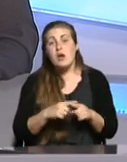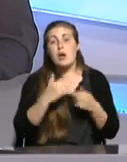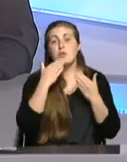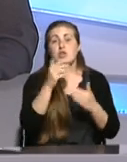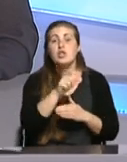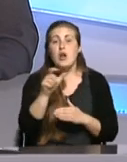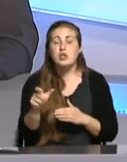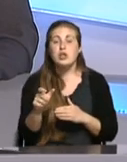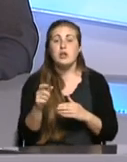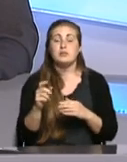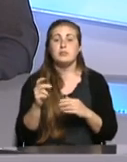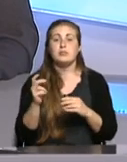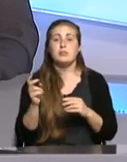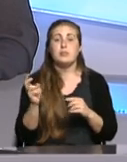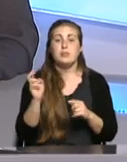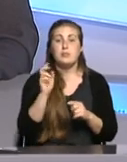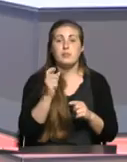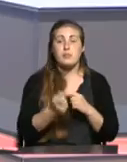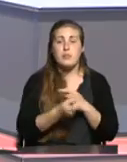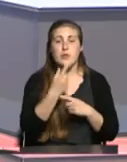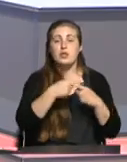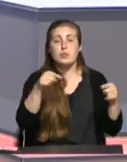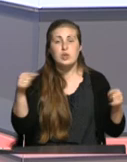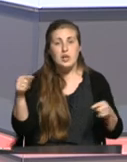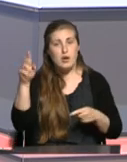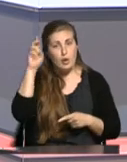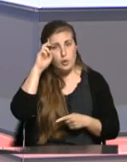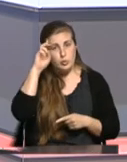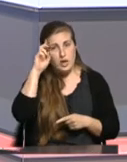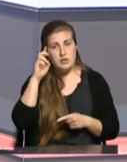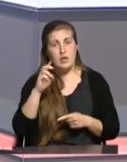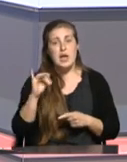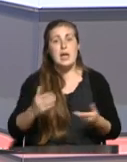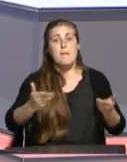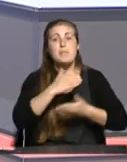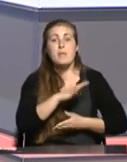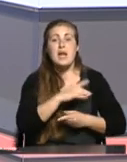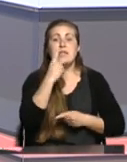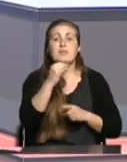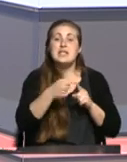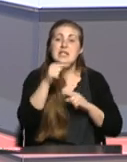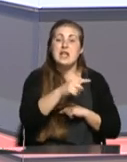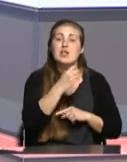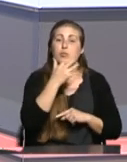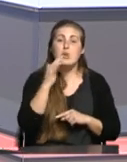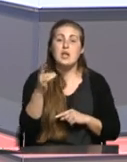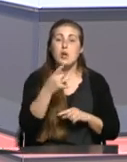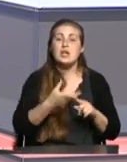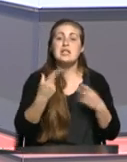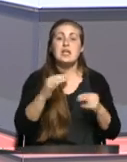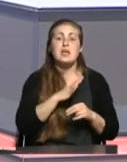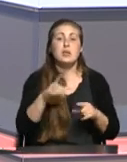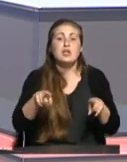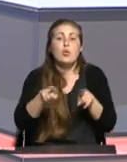происходили тогда со всех других государств и мы были одним из тех немногих регионов где не было такой версии к ней